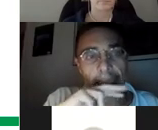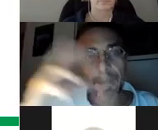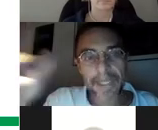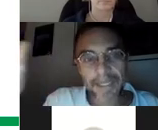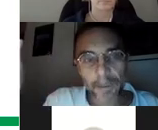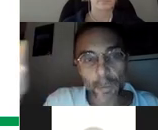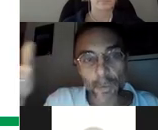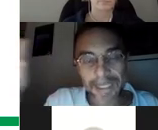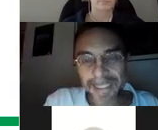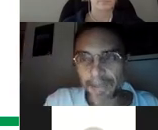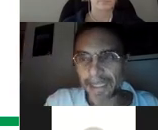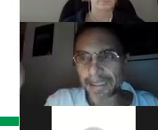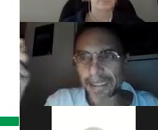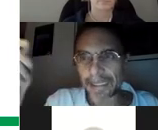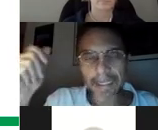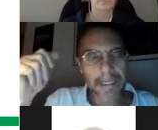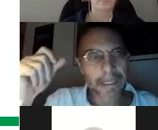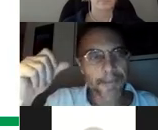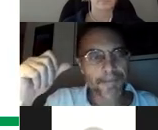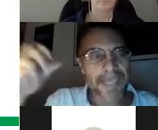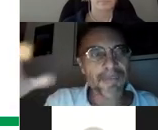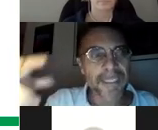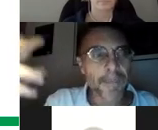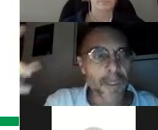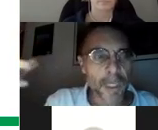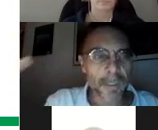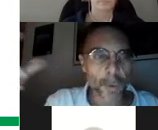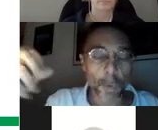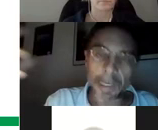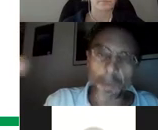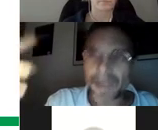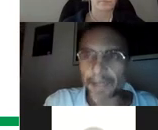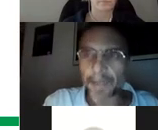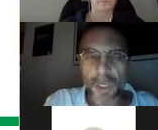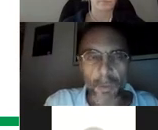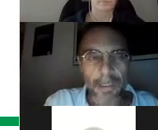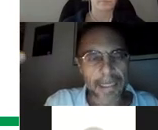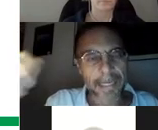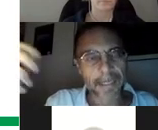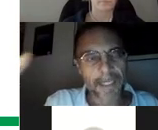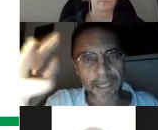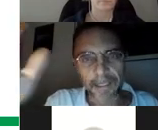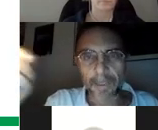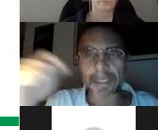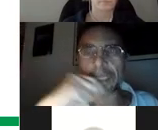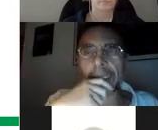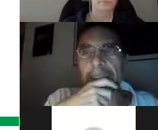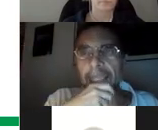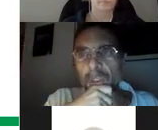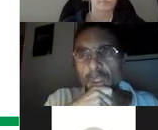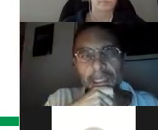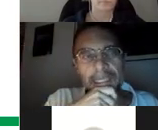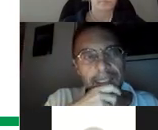ha rappresentato sostanzialmente il 20%, o meglio, il 20% degli italiani intervistati da questa